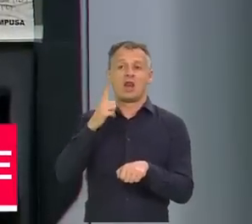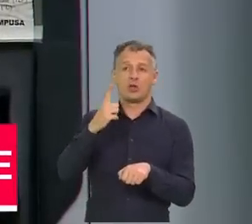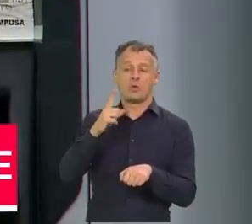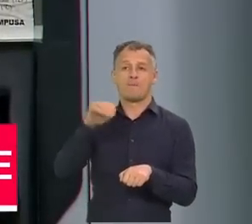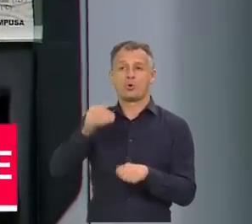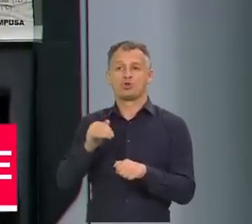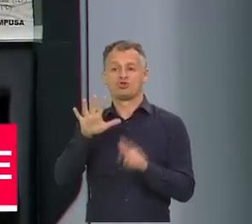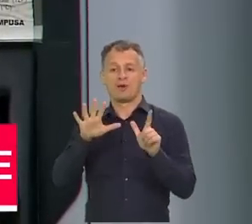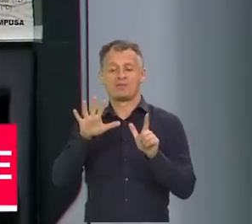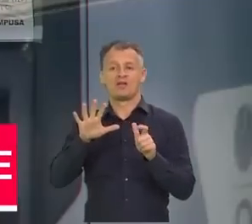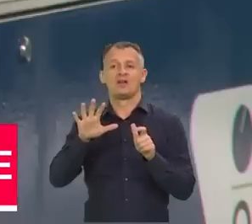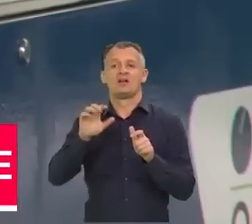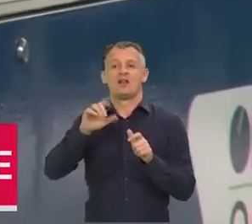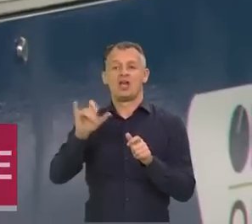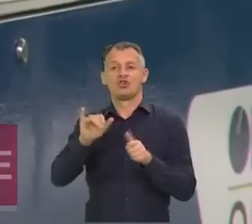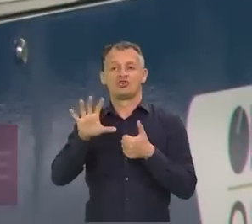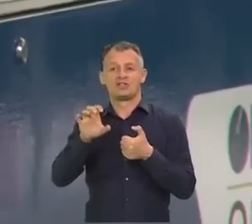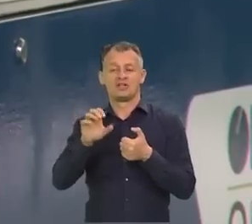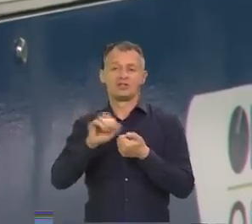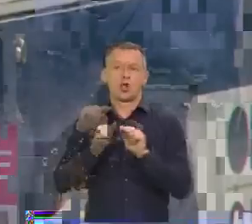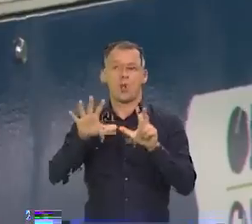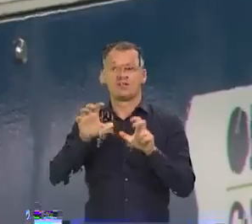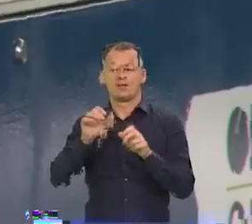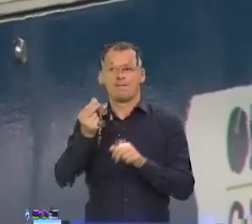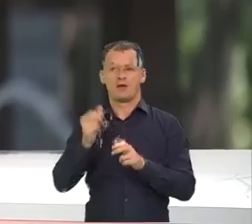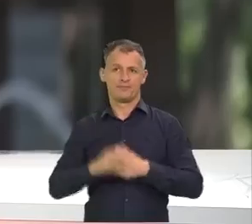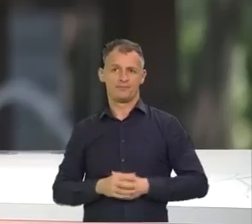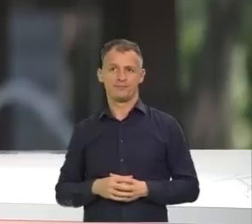între 7 lei 60 și 7 lei și 80 de bani.